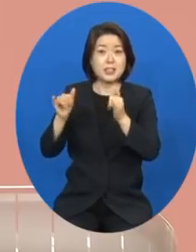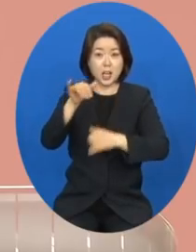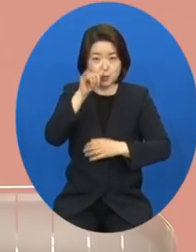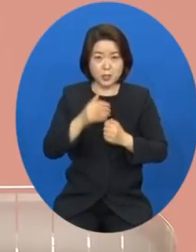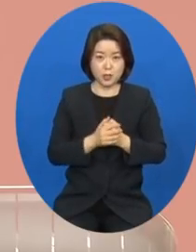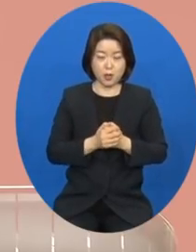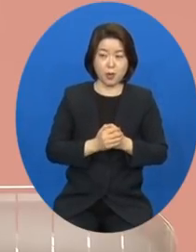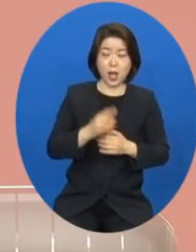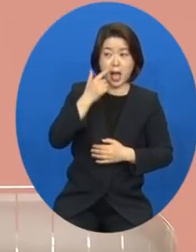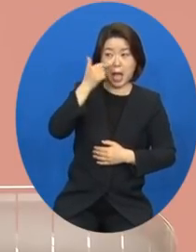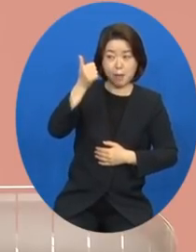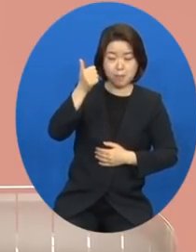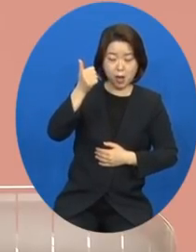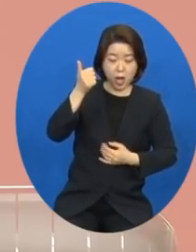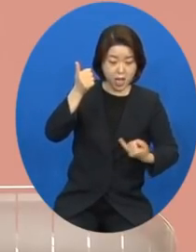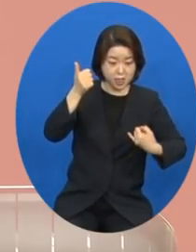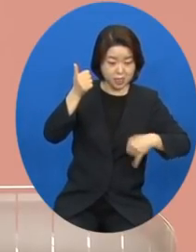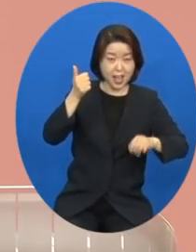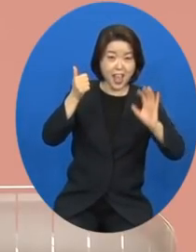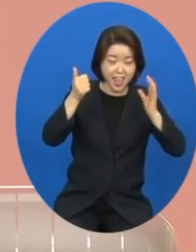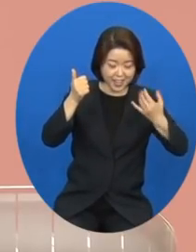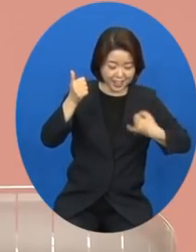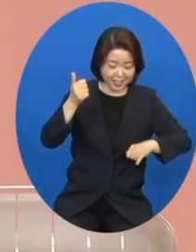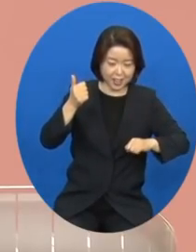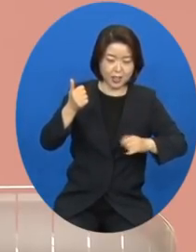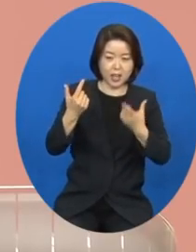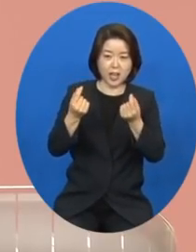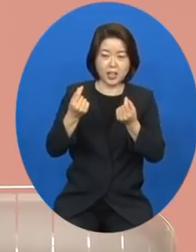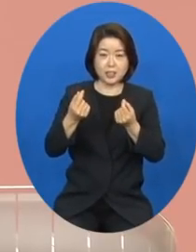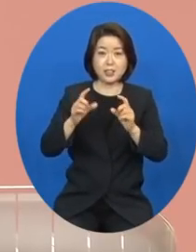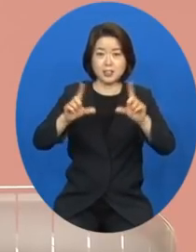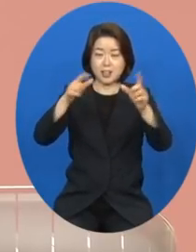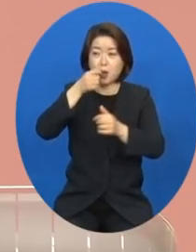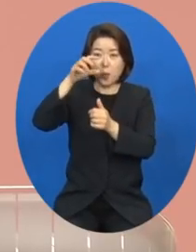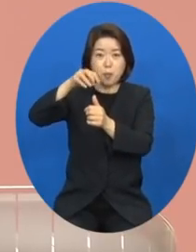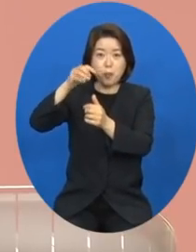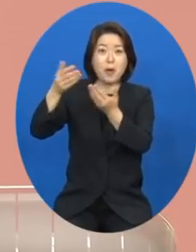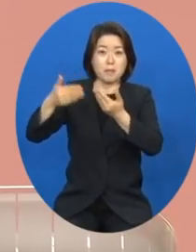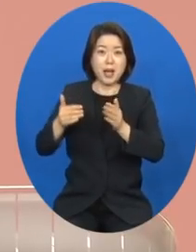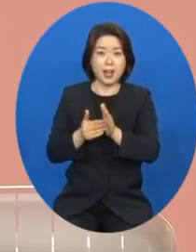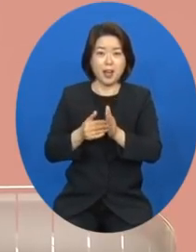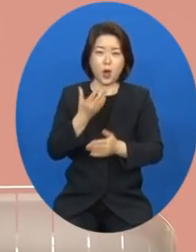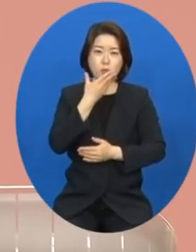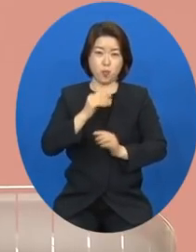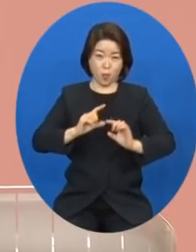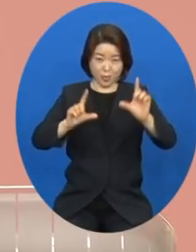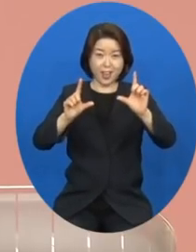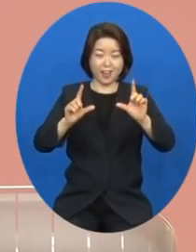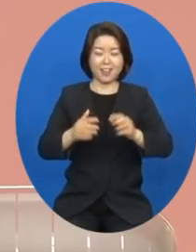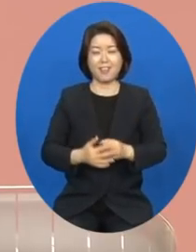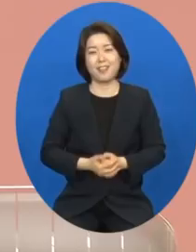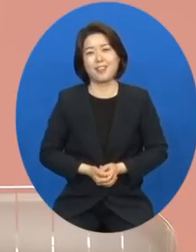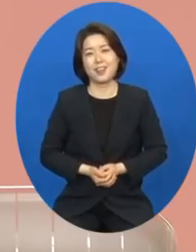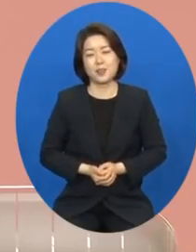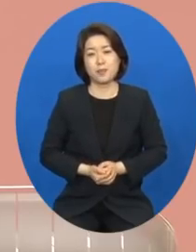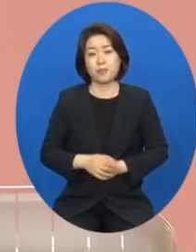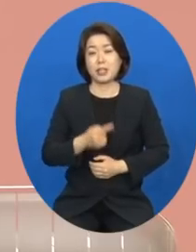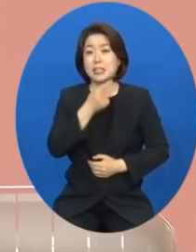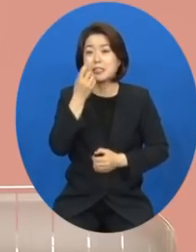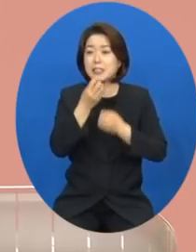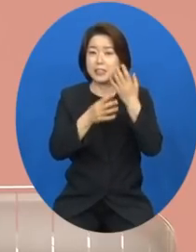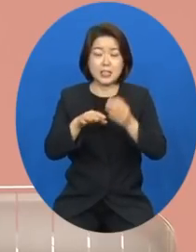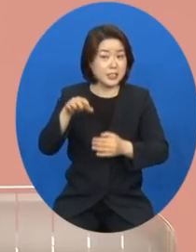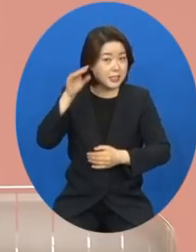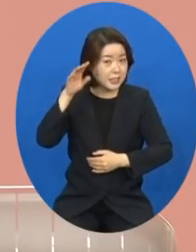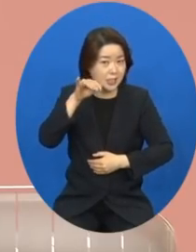아빠와 어린 딸이 같은 날 세례를 받았습니다 참 높나 복된 날이 줘 내가 그분의 간증을 들어